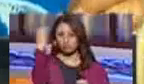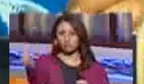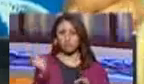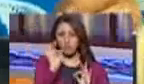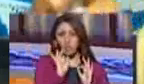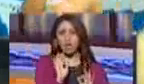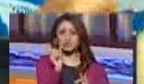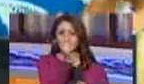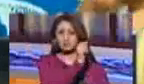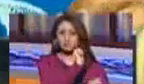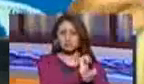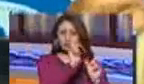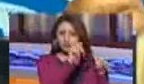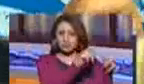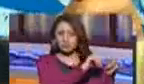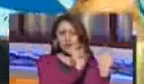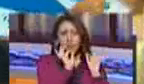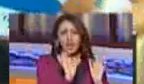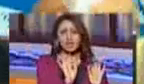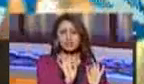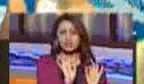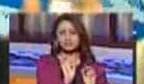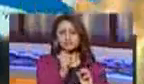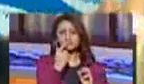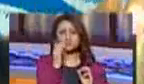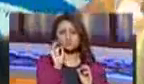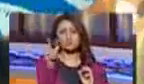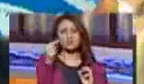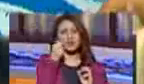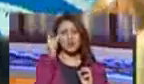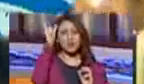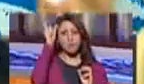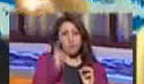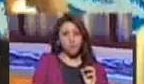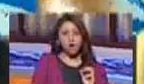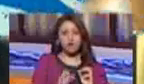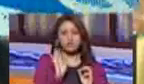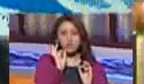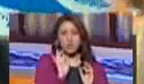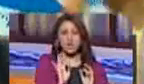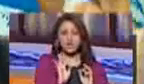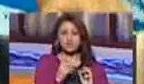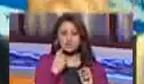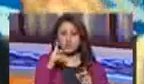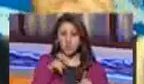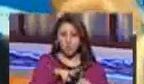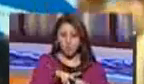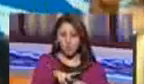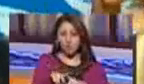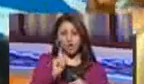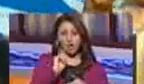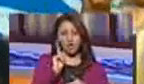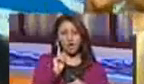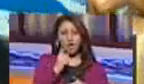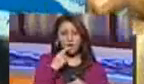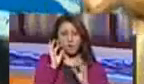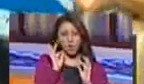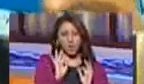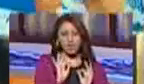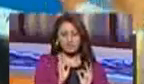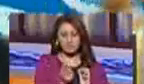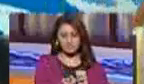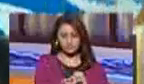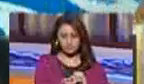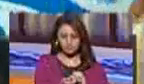يعني وفي معايا في المستشفى ده اللي هنعملك كمواطن مش تبع شرطه، فبسال حتى يعني واحد